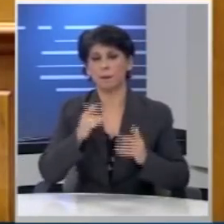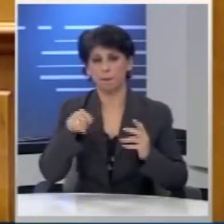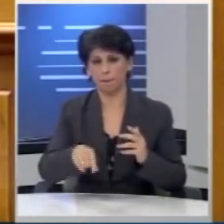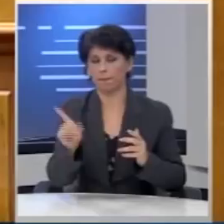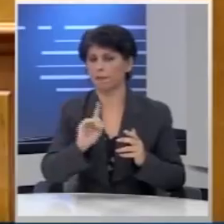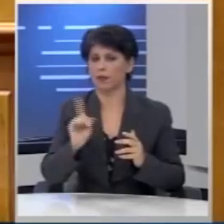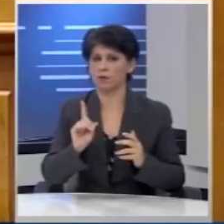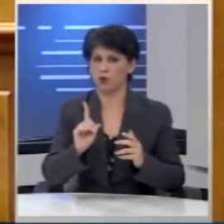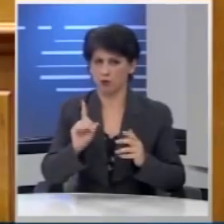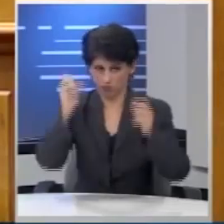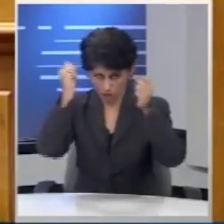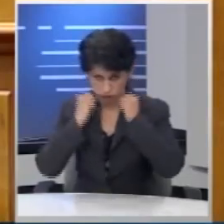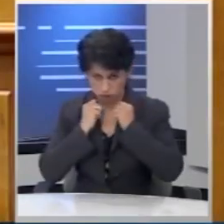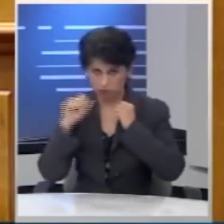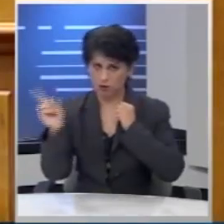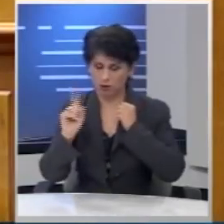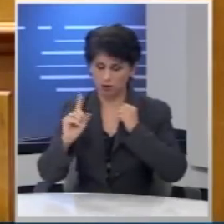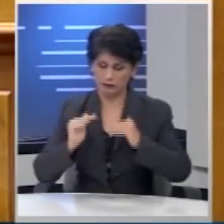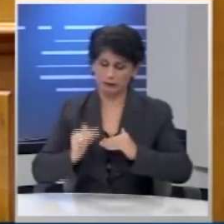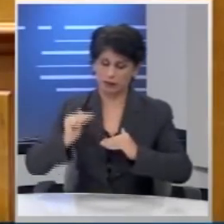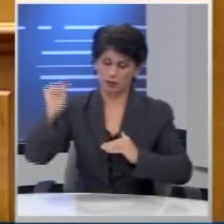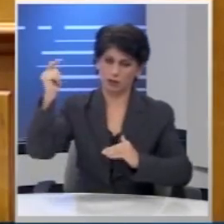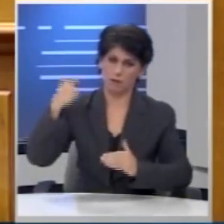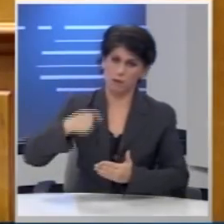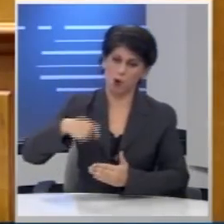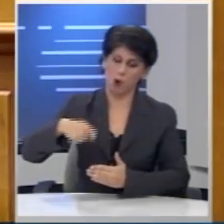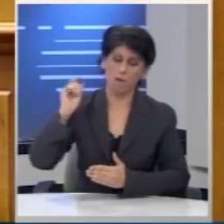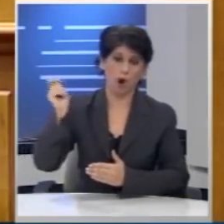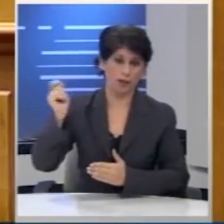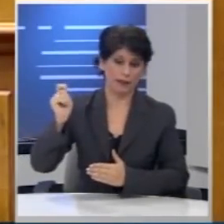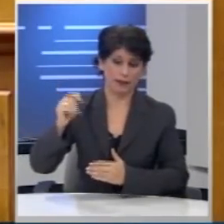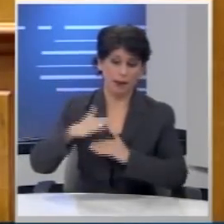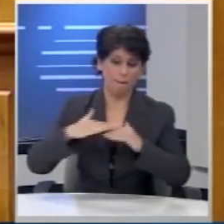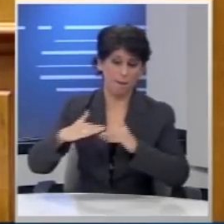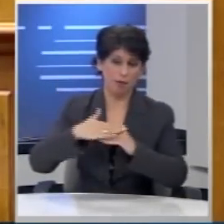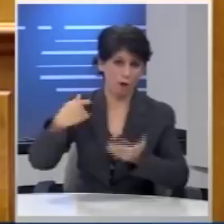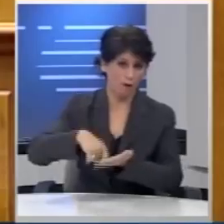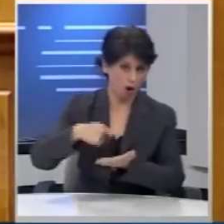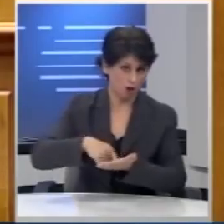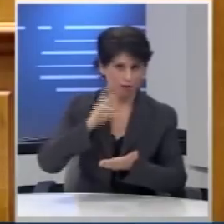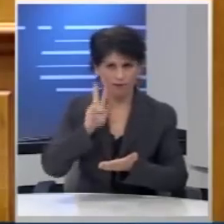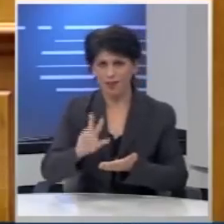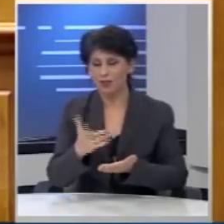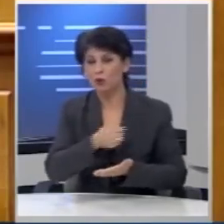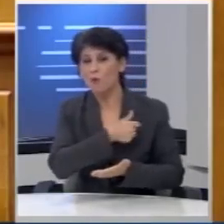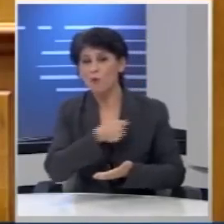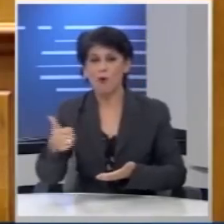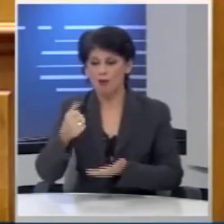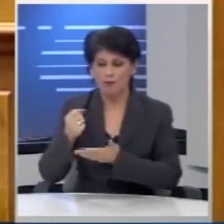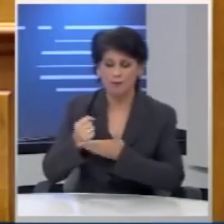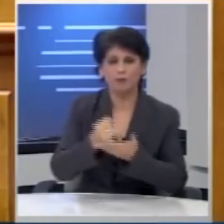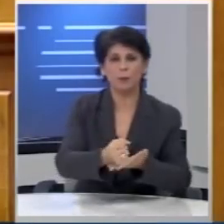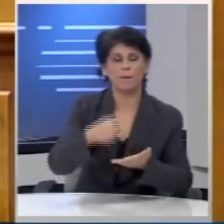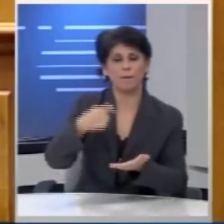αυτός δεν έχει μόνο χαμένους. Η ταξική πολιτική σε επίπεδο φορολογίας φαίνεται αν δει κανείς πως το μοναδικό